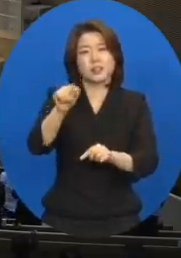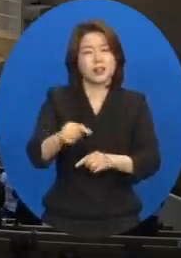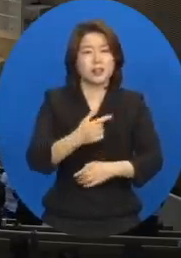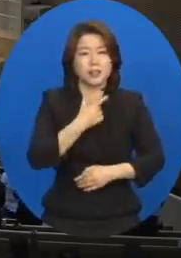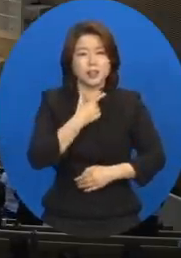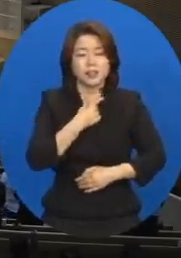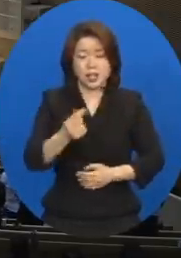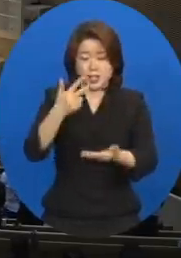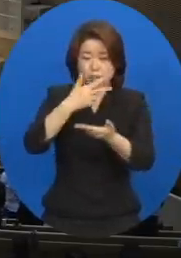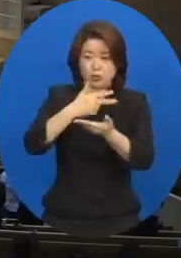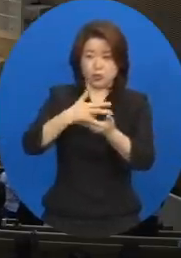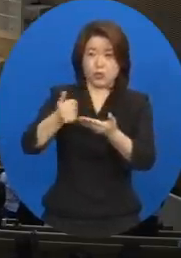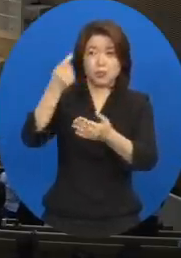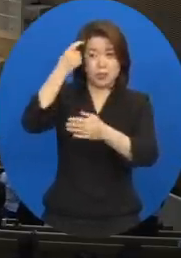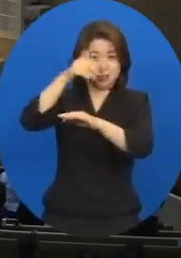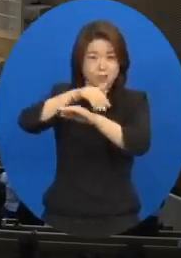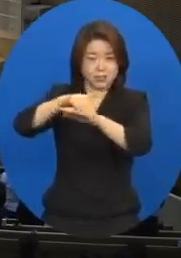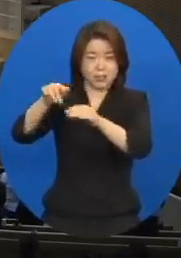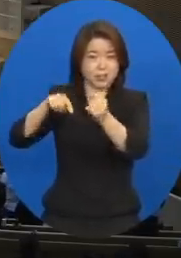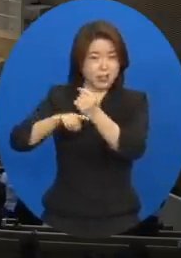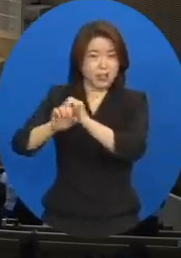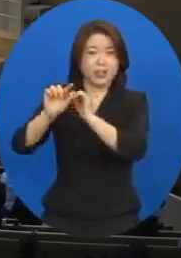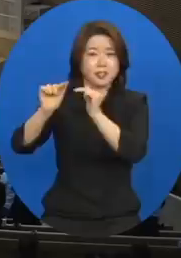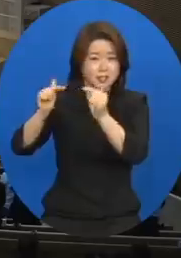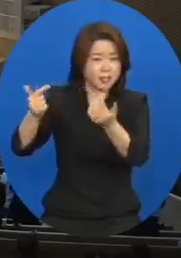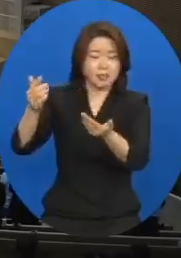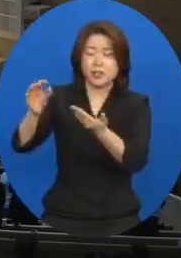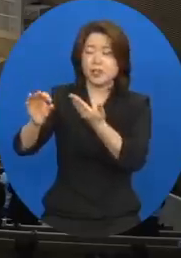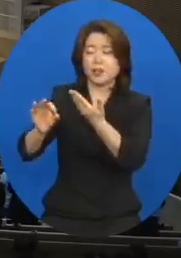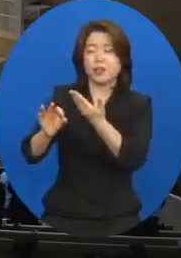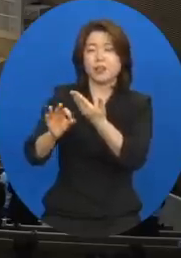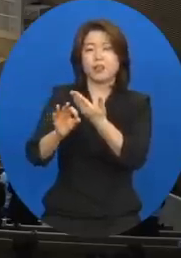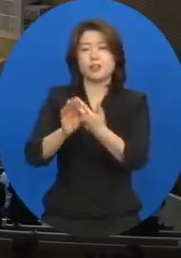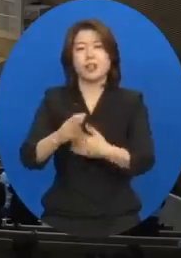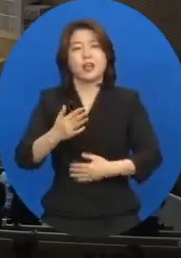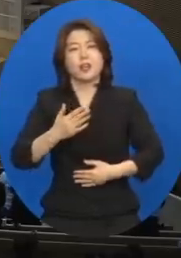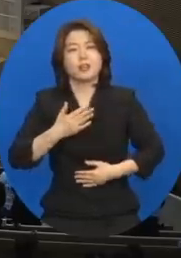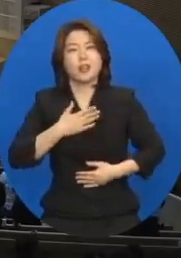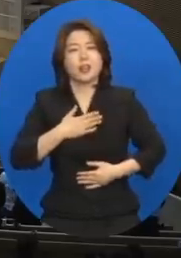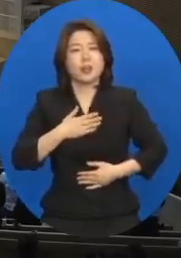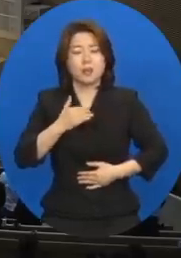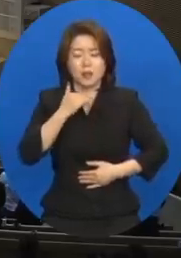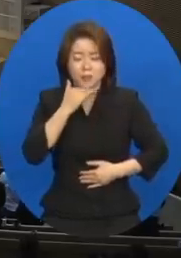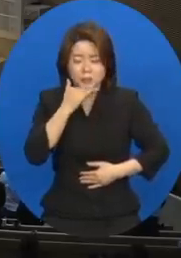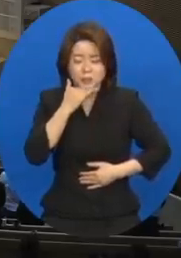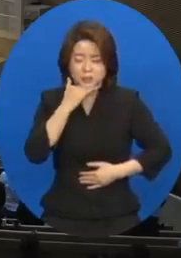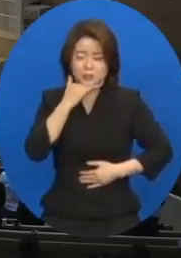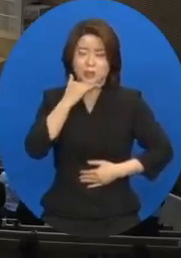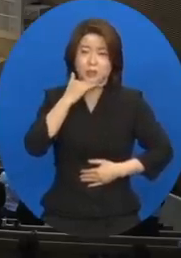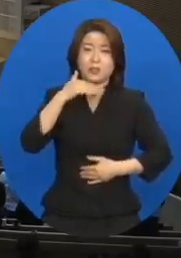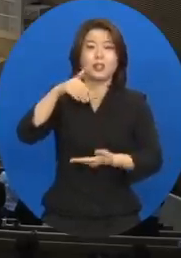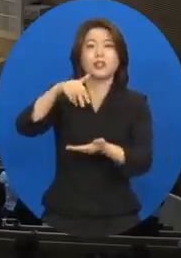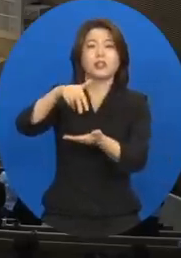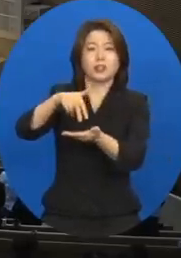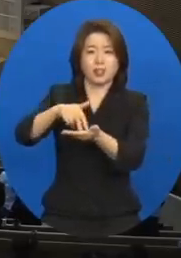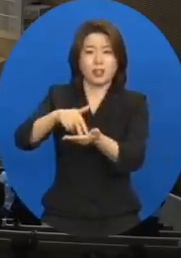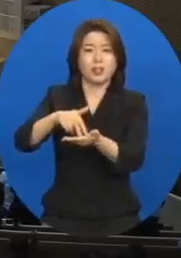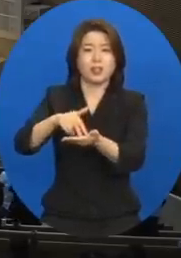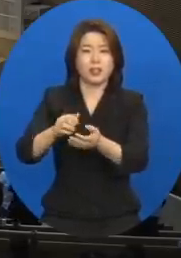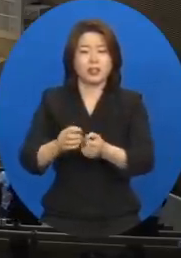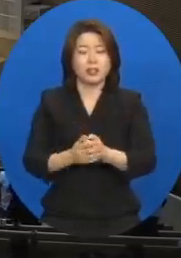나아가리다. 주님이 뜻이 아니면 내가